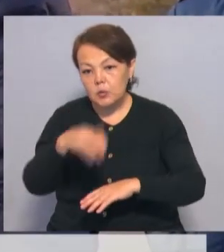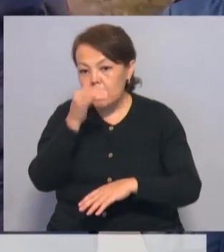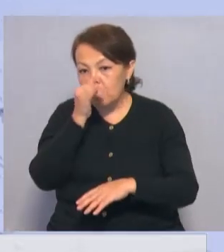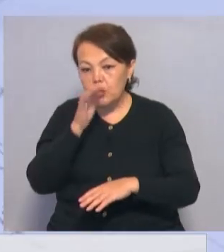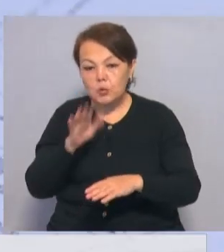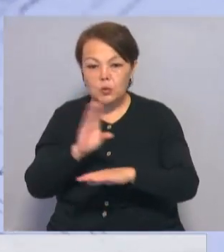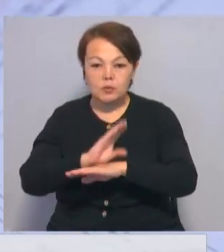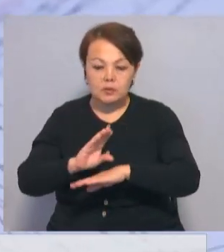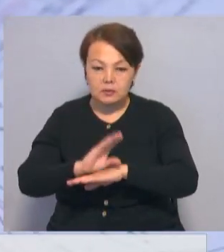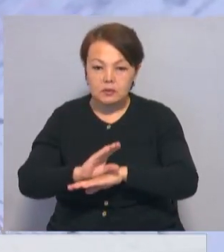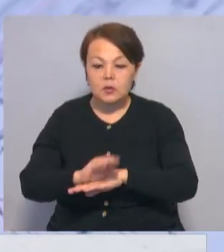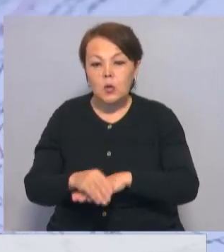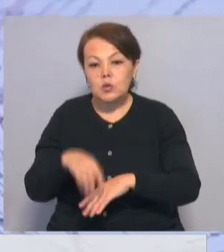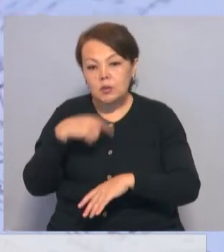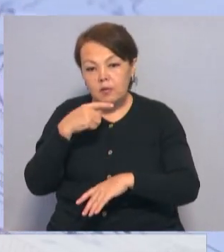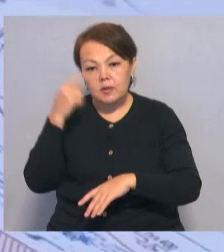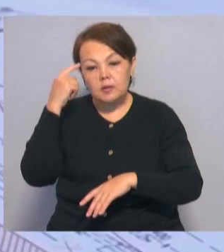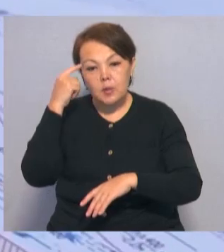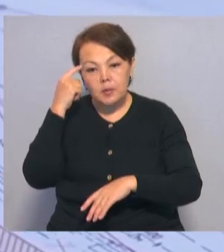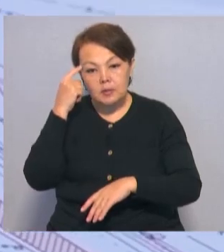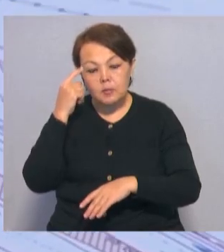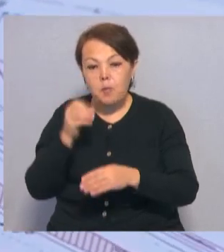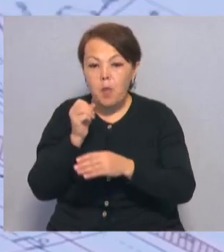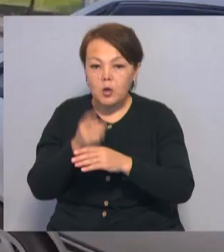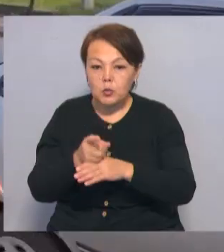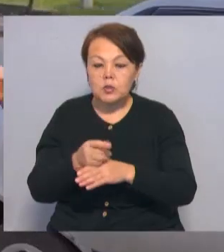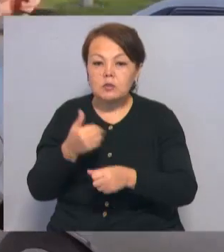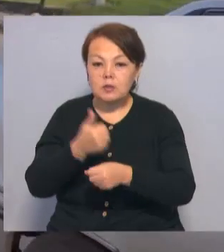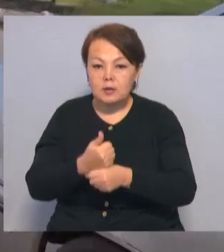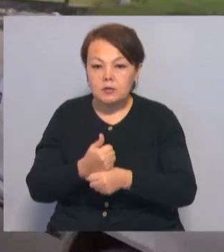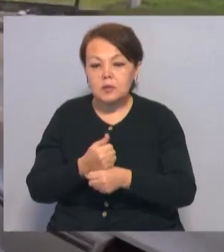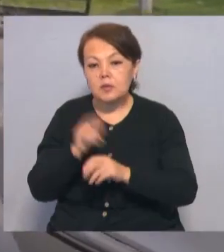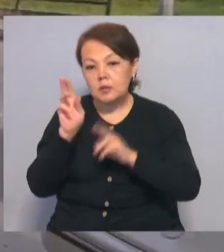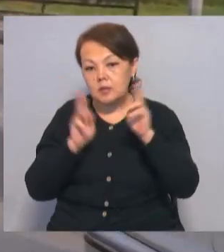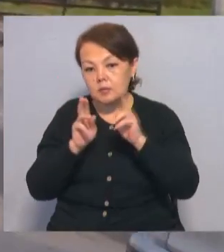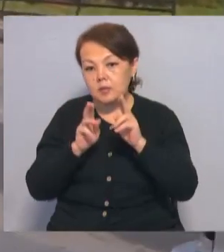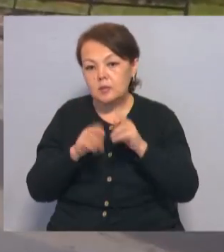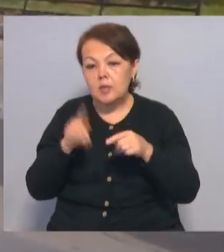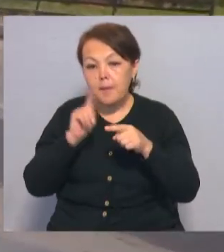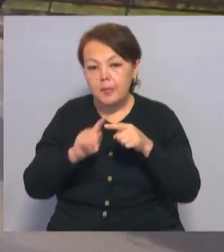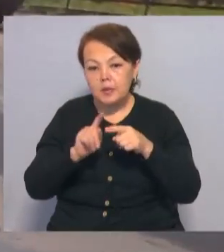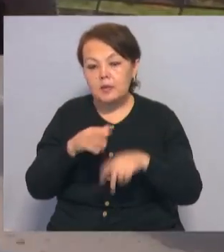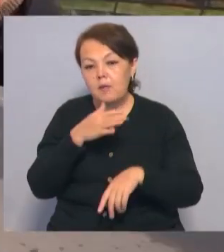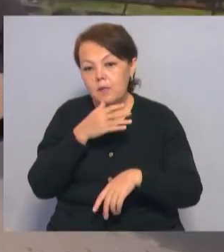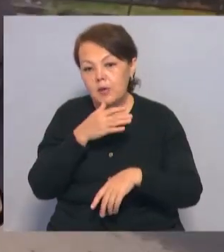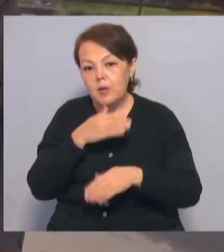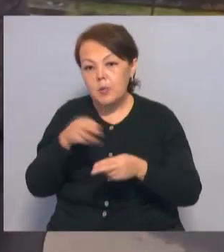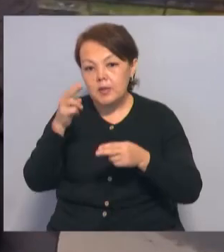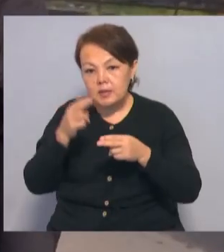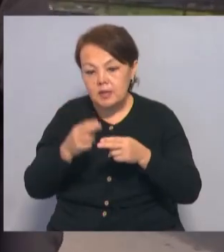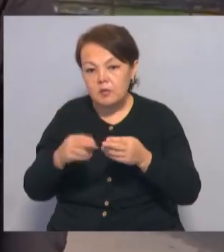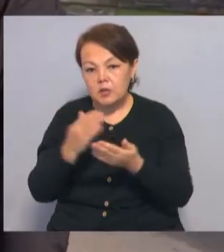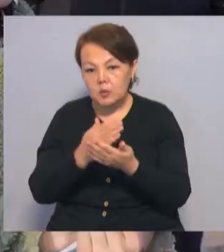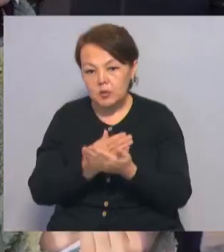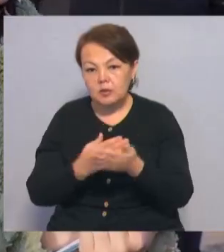движения транспорта учитывая это Габит абд мажитович поручил руководителю соответствующего управления в кратчайшие сроки завершить проектные работы